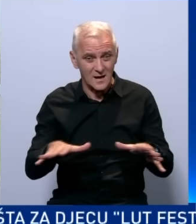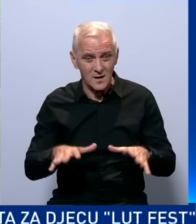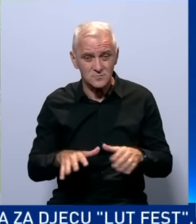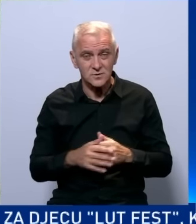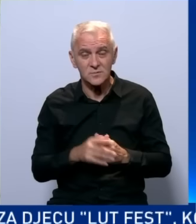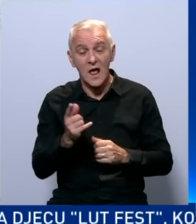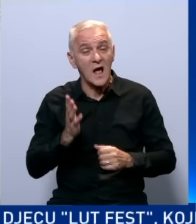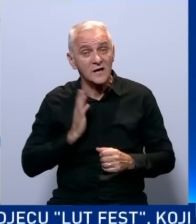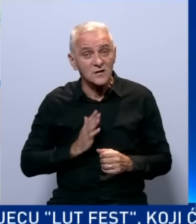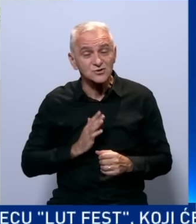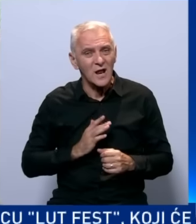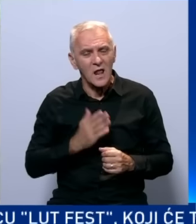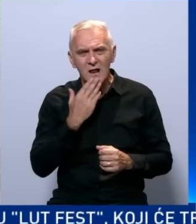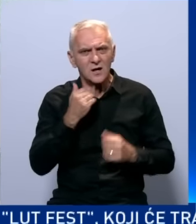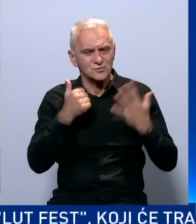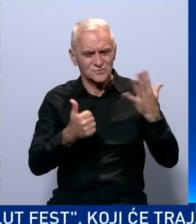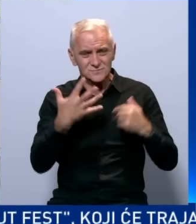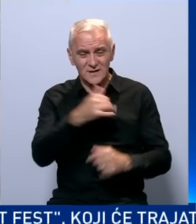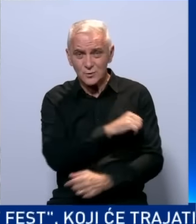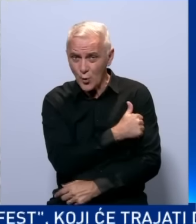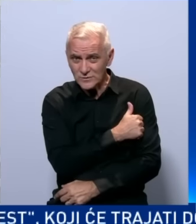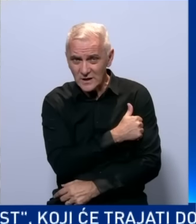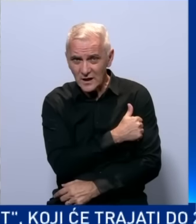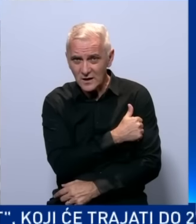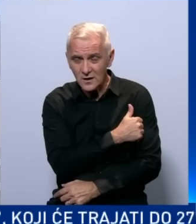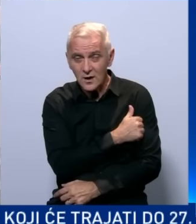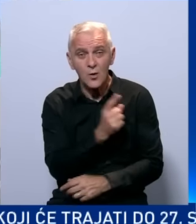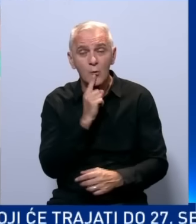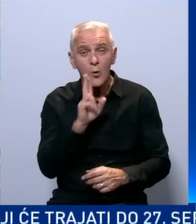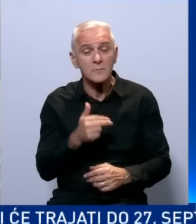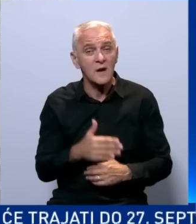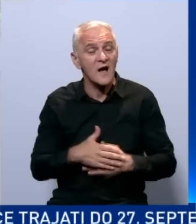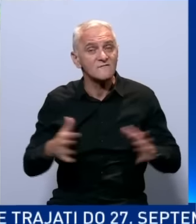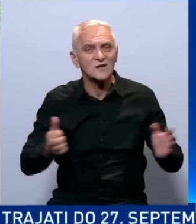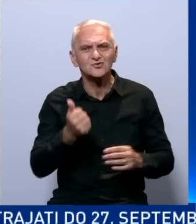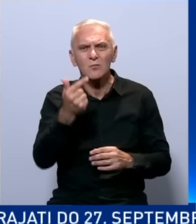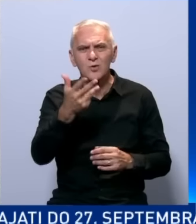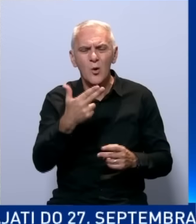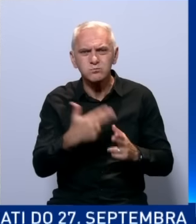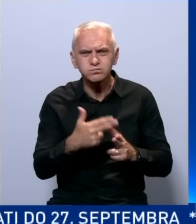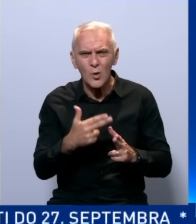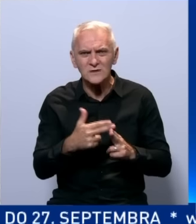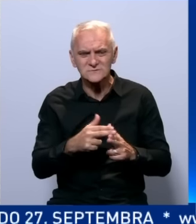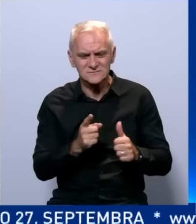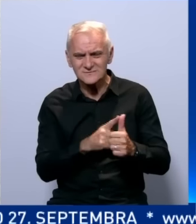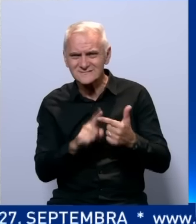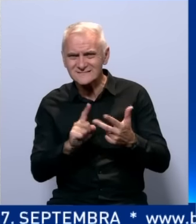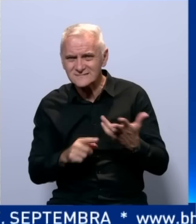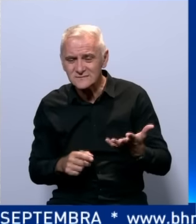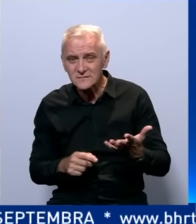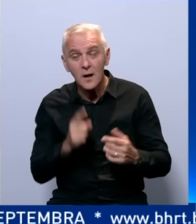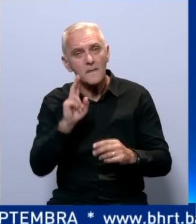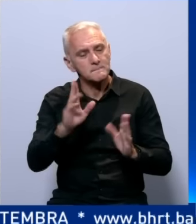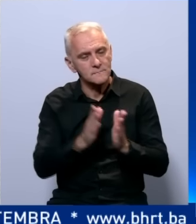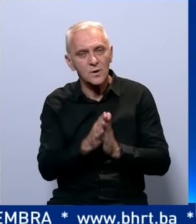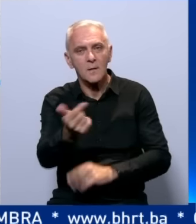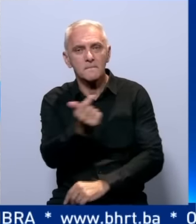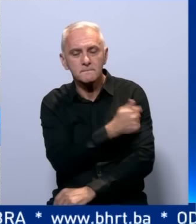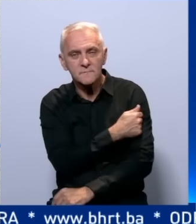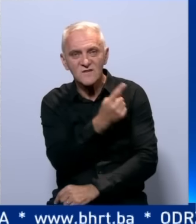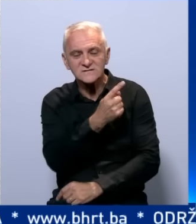na građane starije od 65 godina, ako imaju veći broj hroničnih nezaraznih bolesti, da se vakcinišu